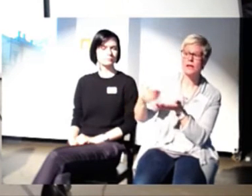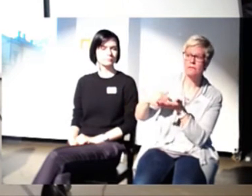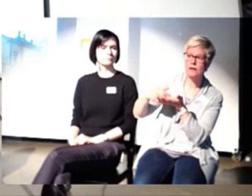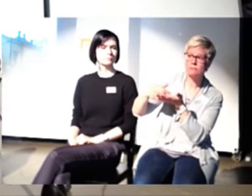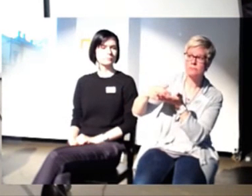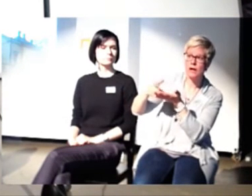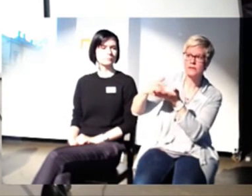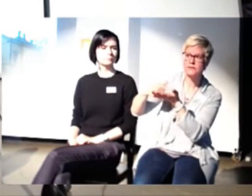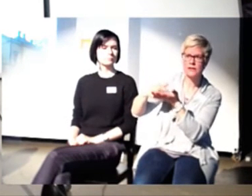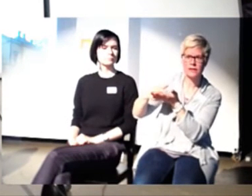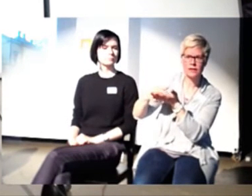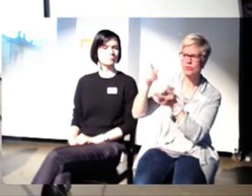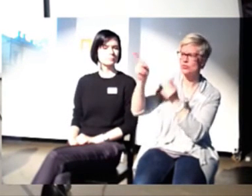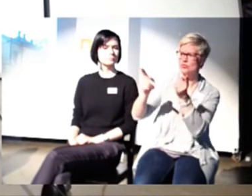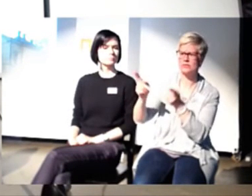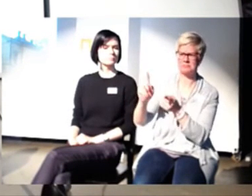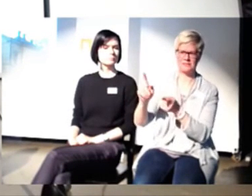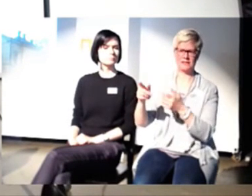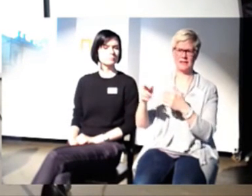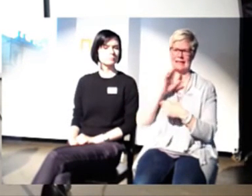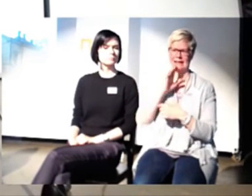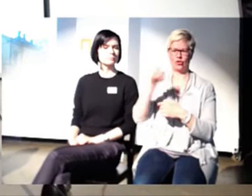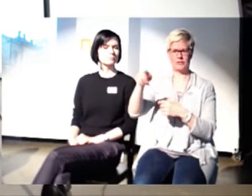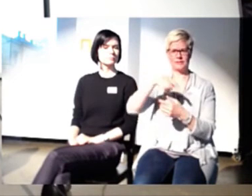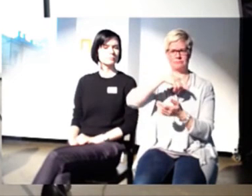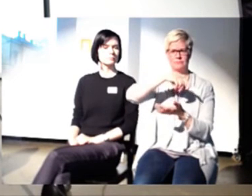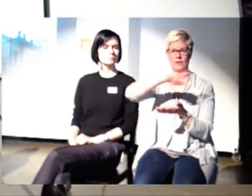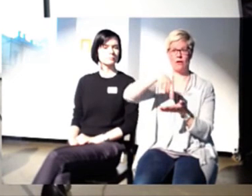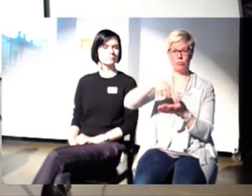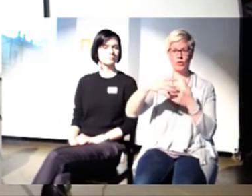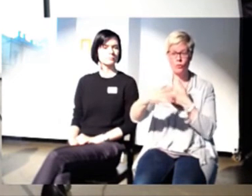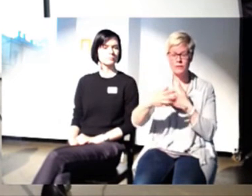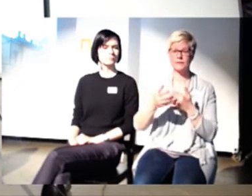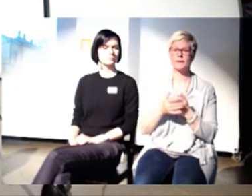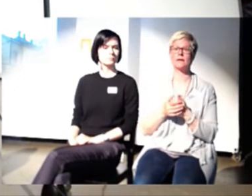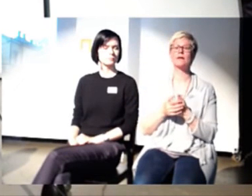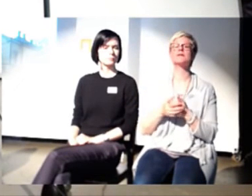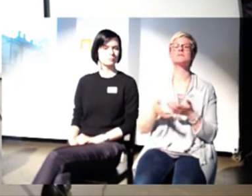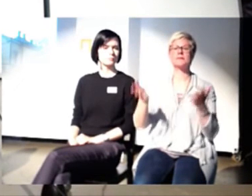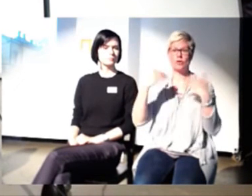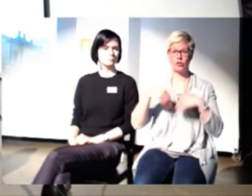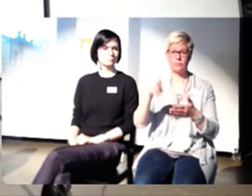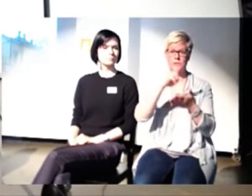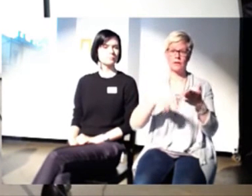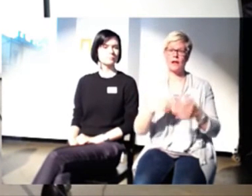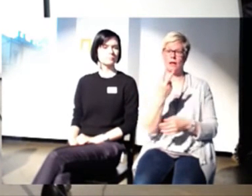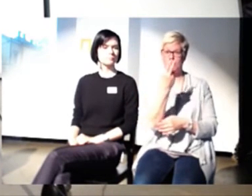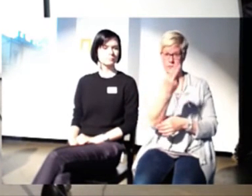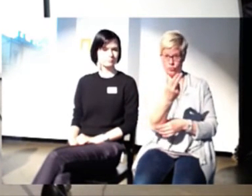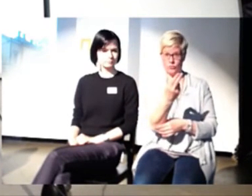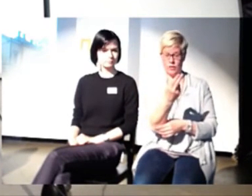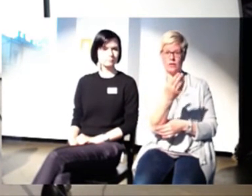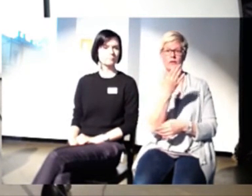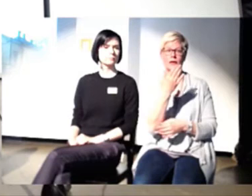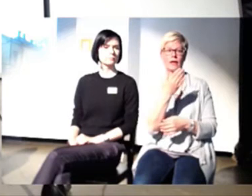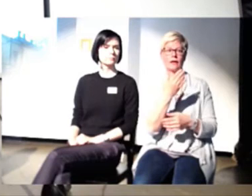Tammisaaren kaupunkikuvasta. Ja sitten meillä oli myös tämmöinen taiteilijapariskunta, jotka kulkee